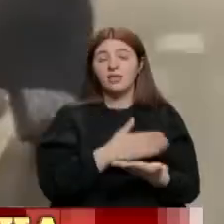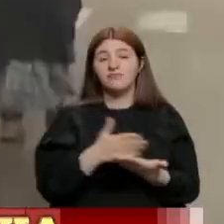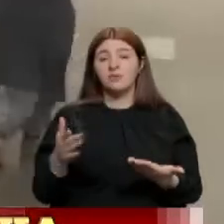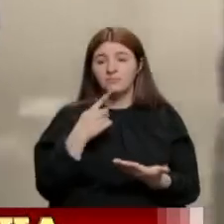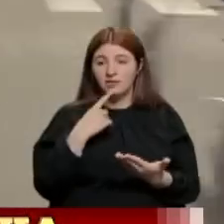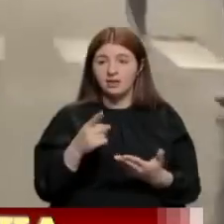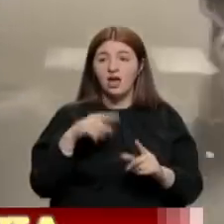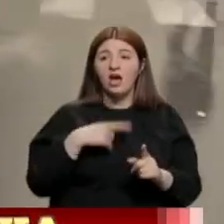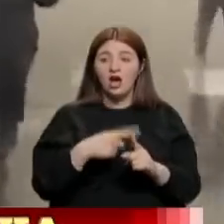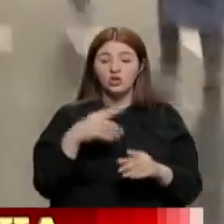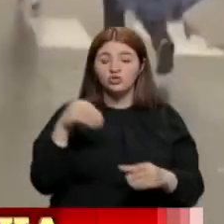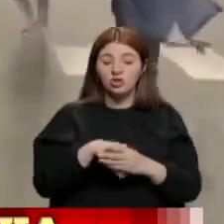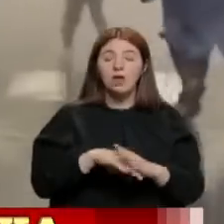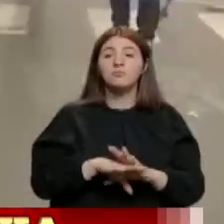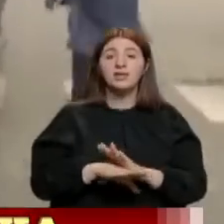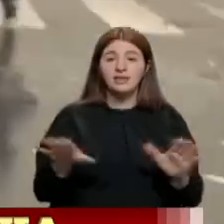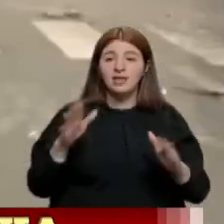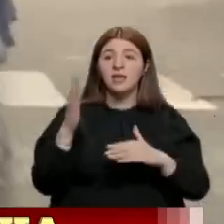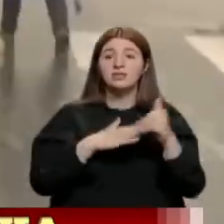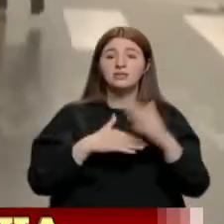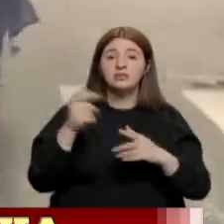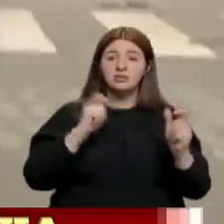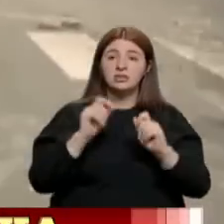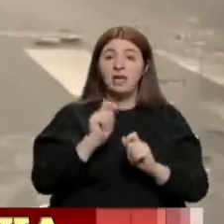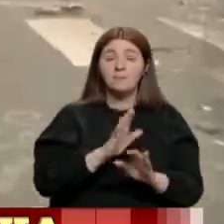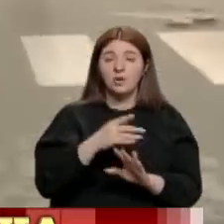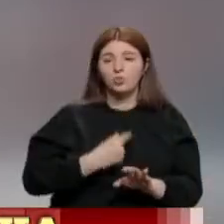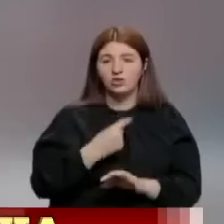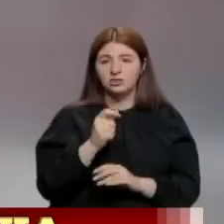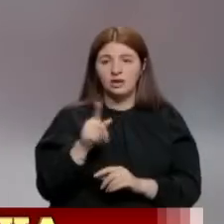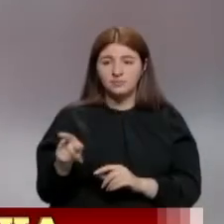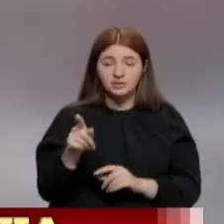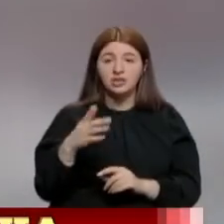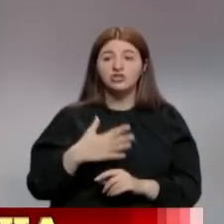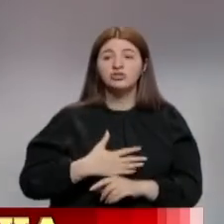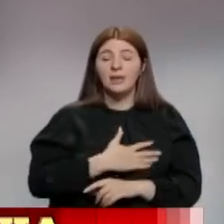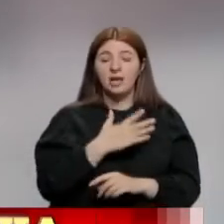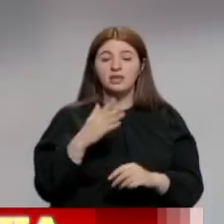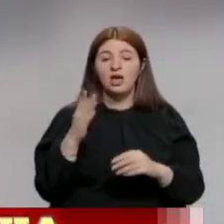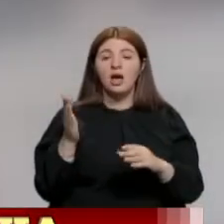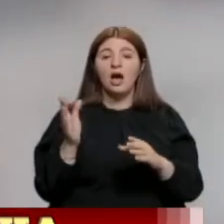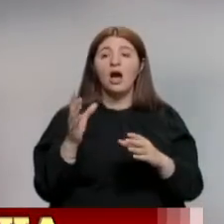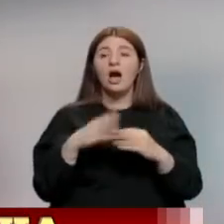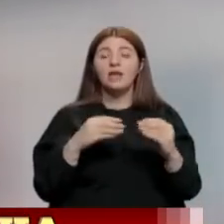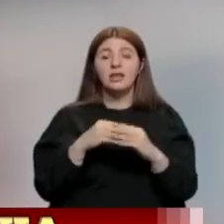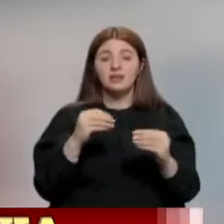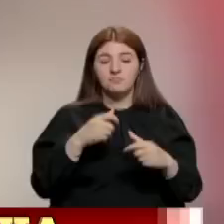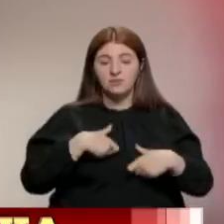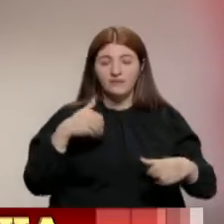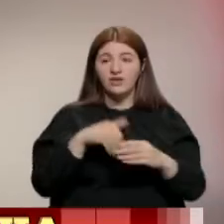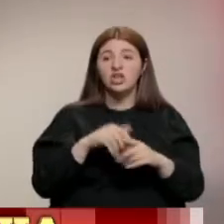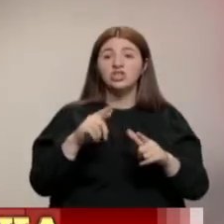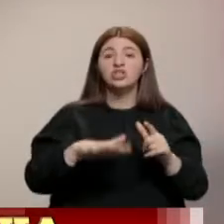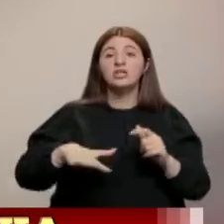edecek. Artçılar sona ermeden betonarme yapı inşa etmeyin uyarısında bulundu. CHP'nin Adana Milletvekili Jeofizik Yüksek